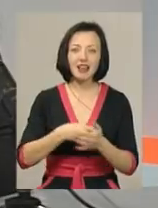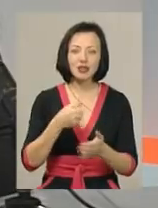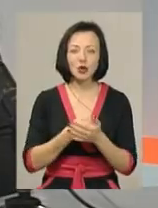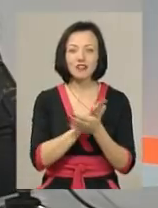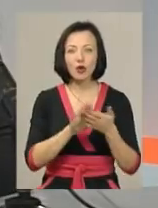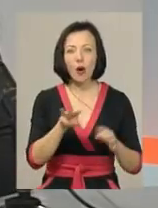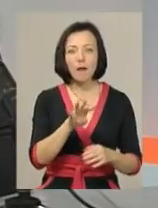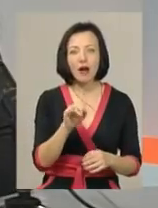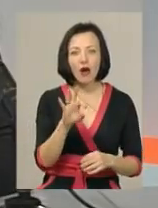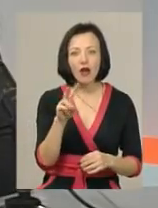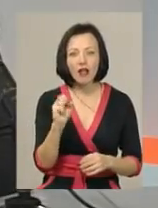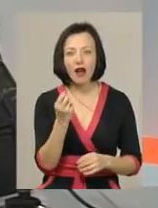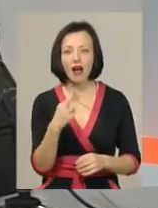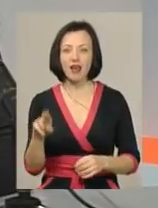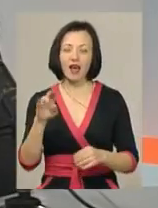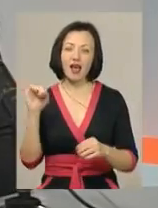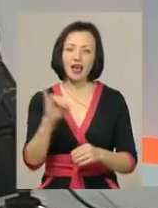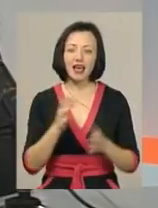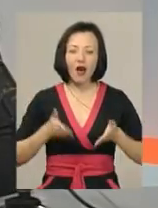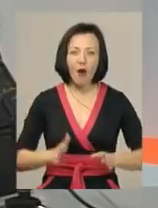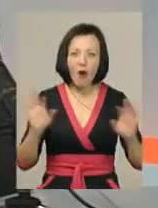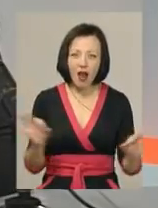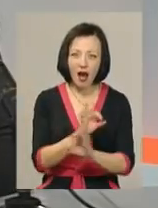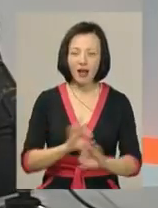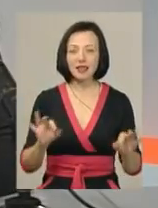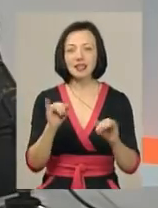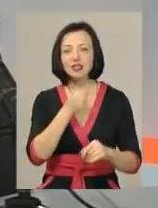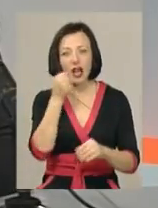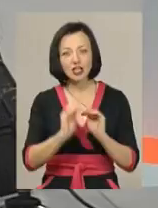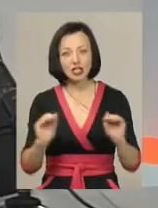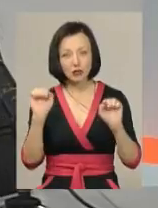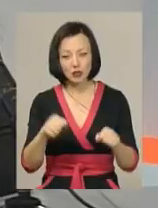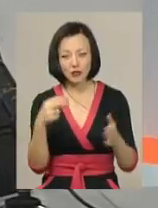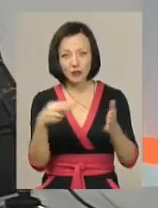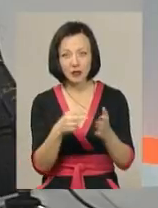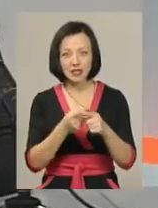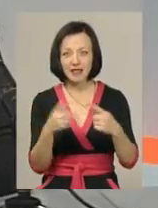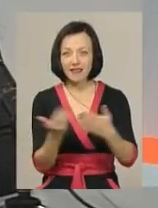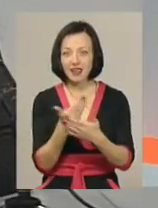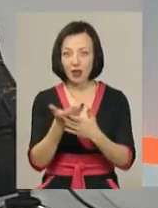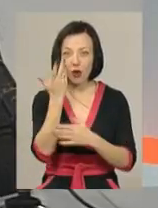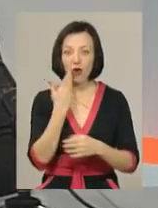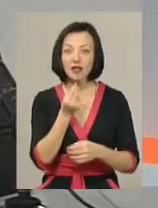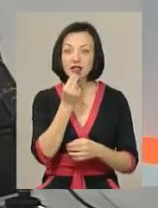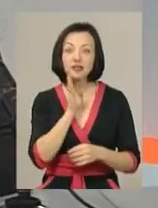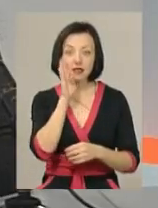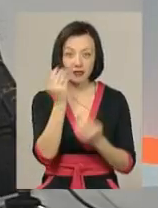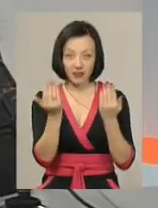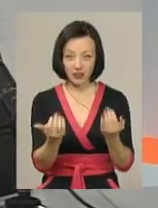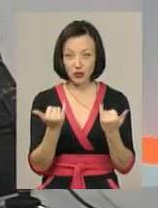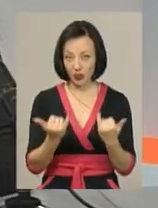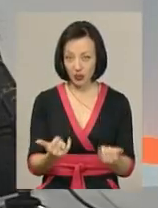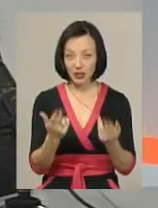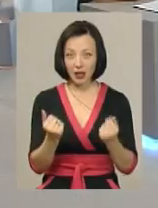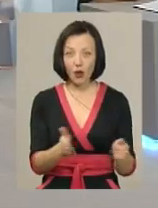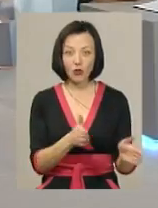Миколая і колядки тобто якщо це старші діти їм можна вмикнути це відео коли ви снідуєте от ви снідаєте сьогодні